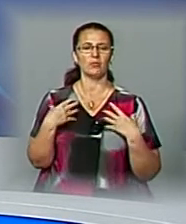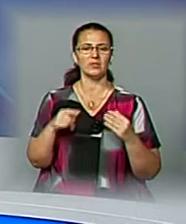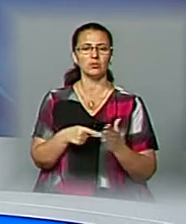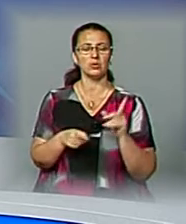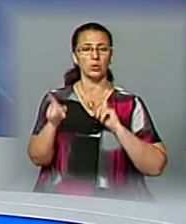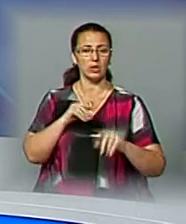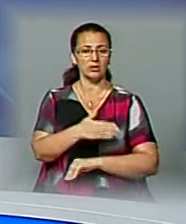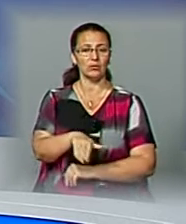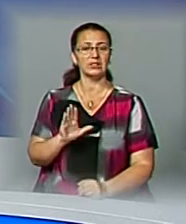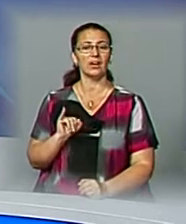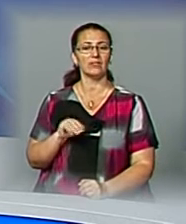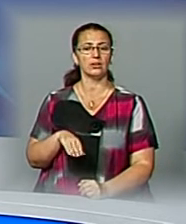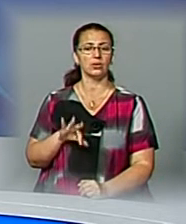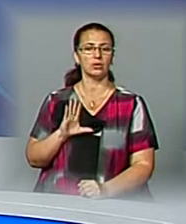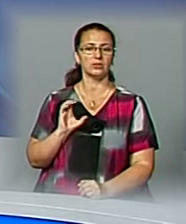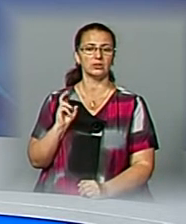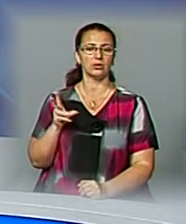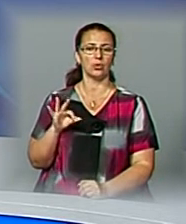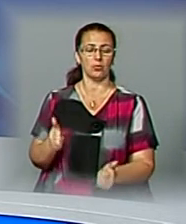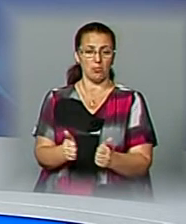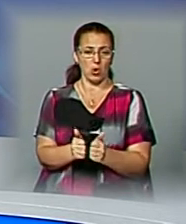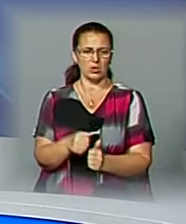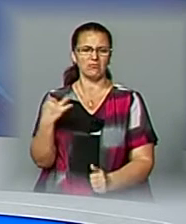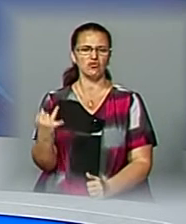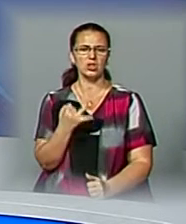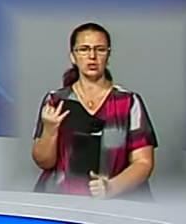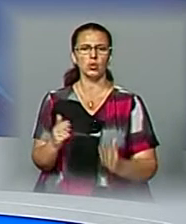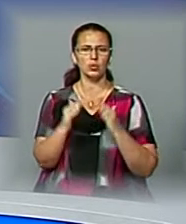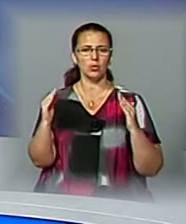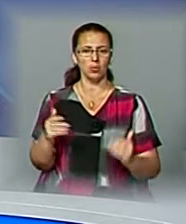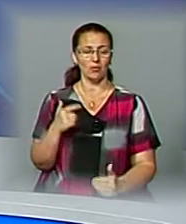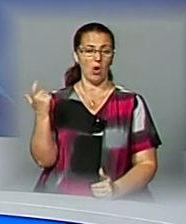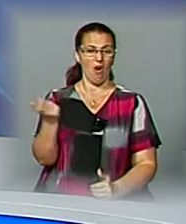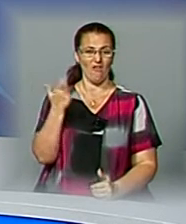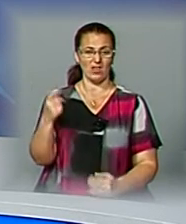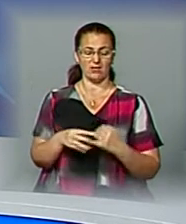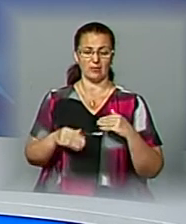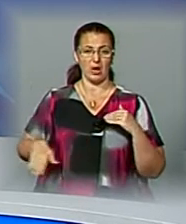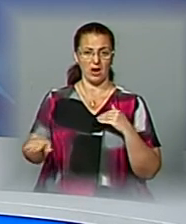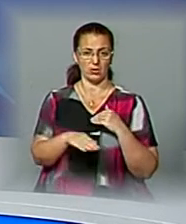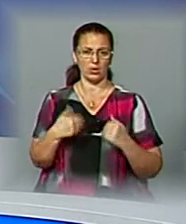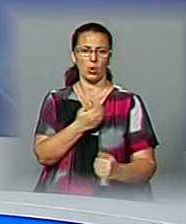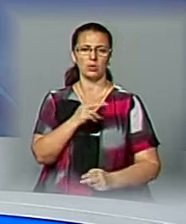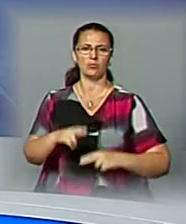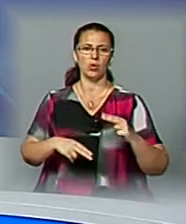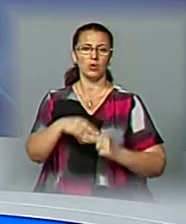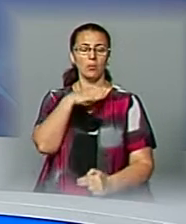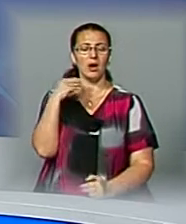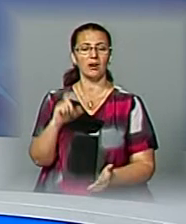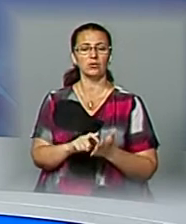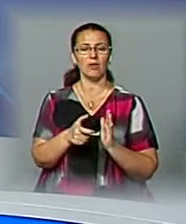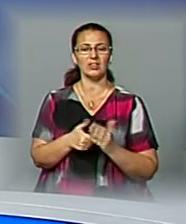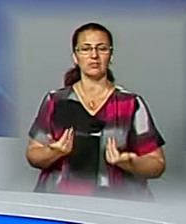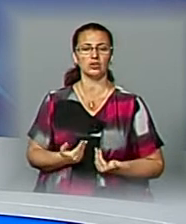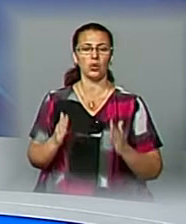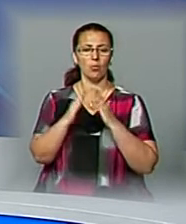вулиці Вітовського, 35А, поруч із історичною вілою, власник земельної ділянки хотів збудувати багатоквартирний житловий будинок